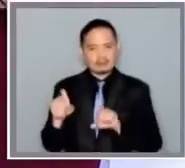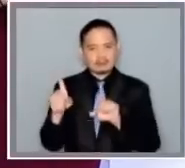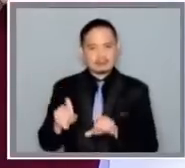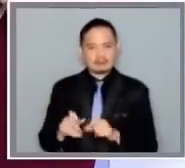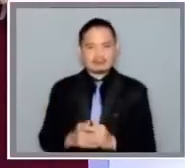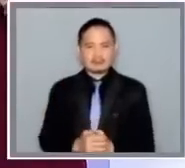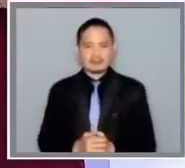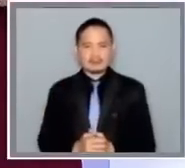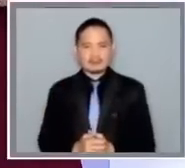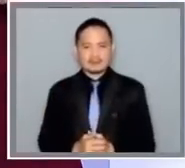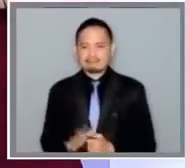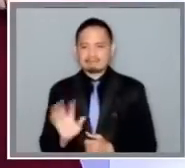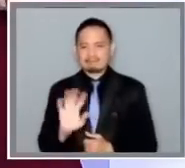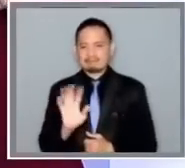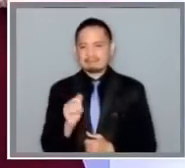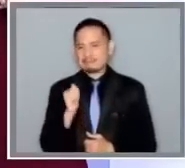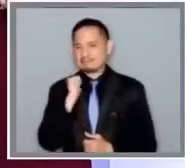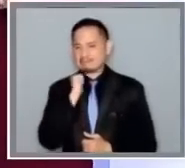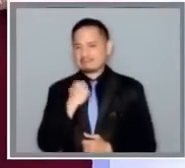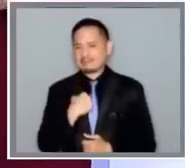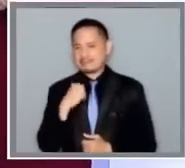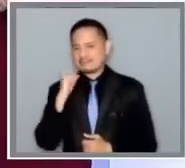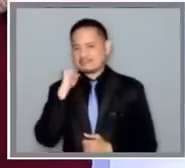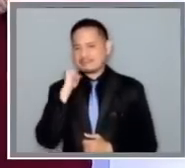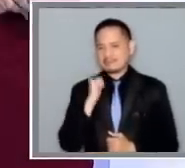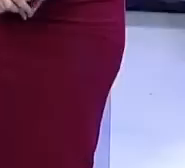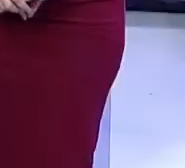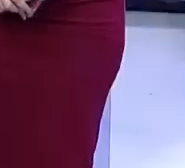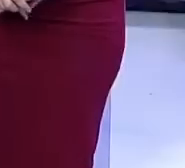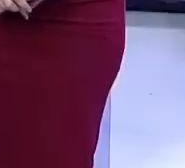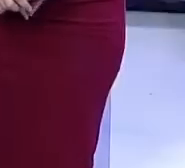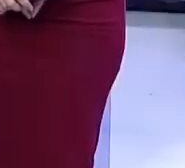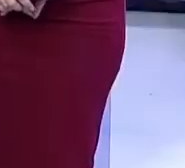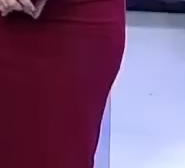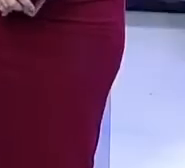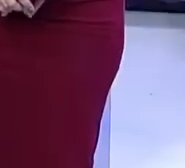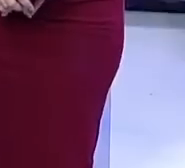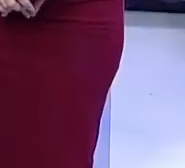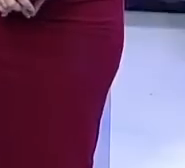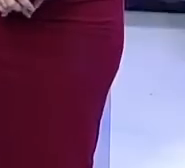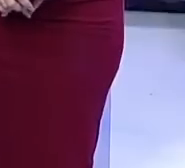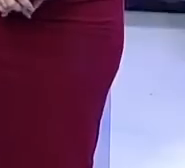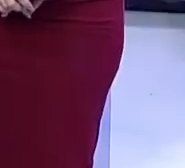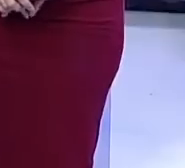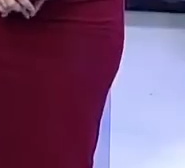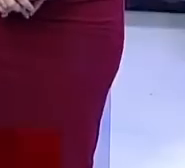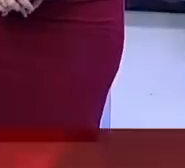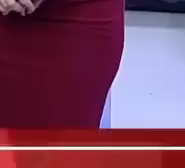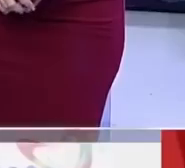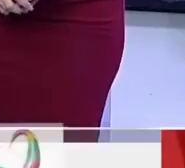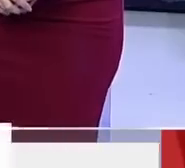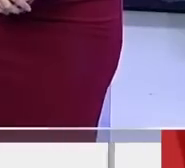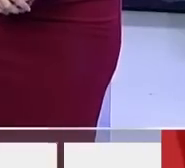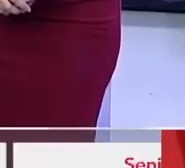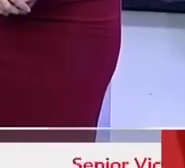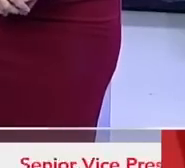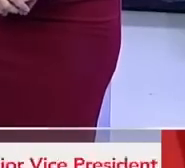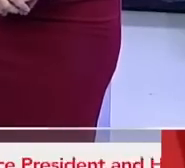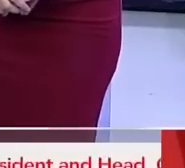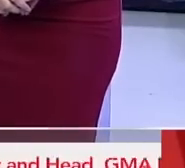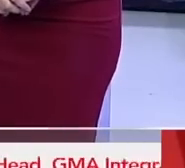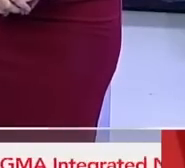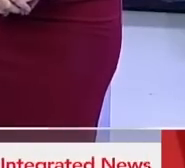Kahit hindi na lang ako kakain. Mikrobyo. Samantala, yan po ang mga balita ko. Bahagi kami ng mas malaking misyon. Ako po si Connie Season. Aubrey